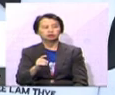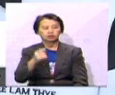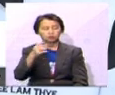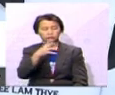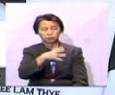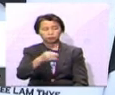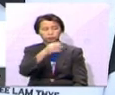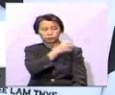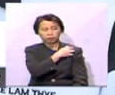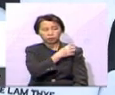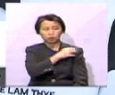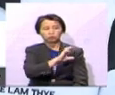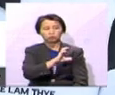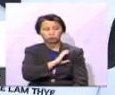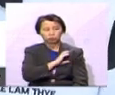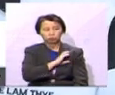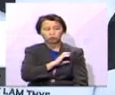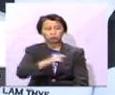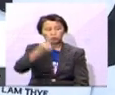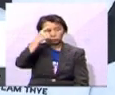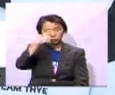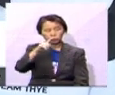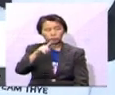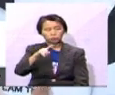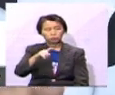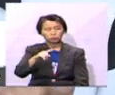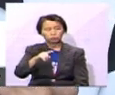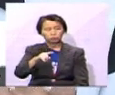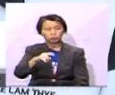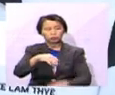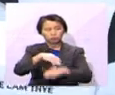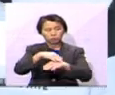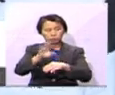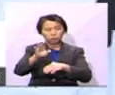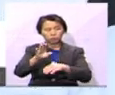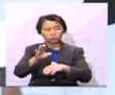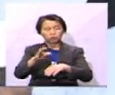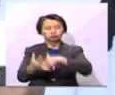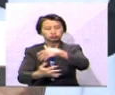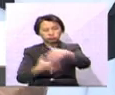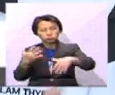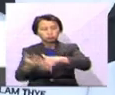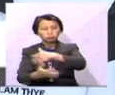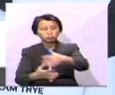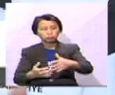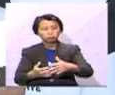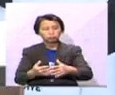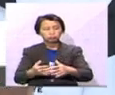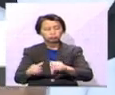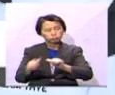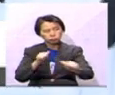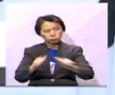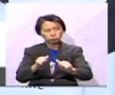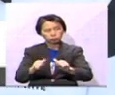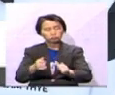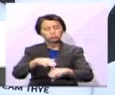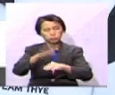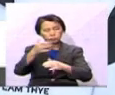pegawai polis untuk bertindak dengan lebih mesra, dengan lebih efektif, dengan lebih